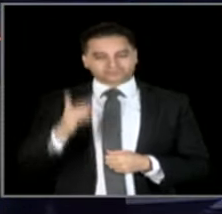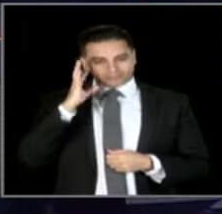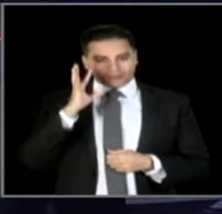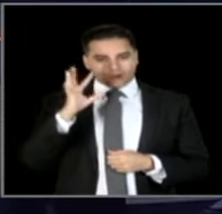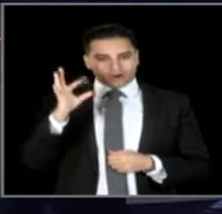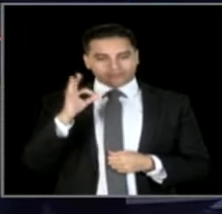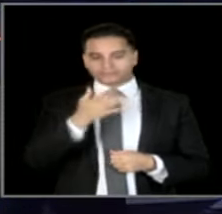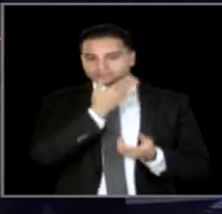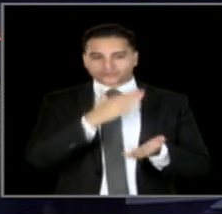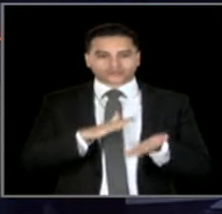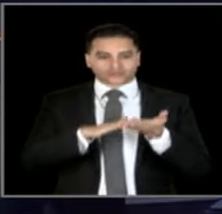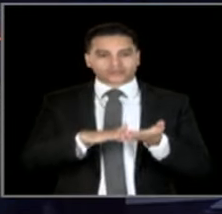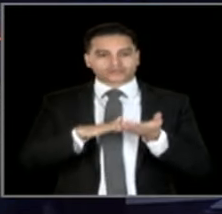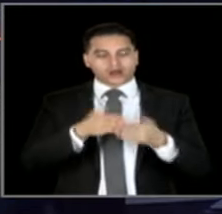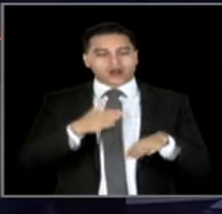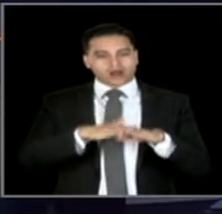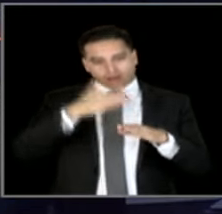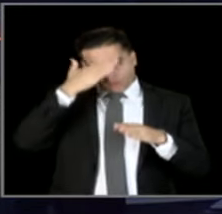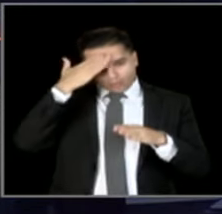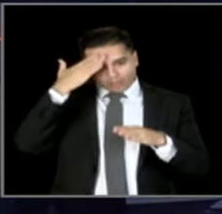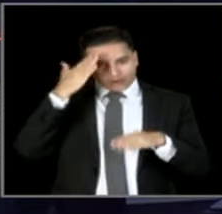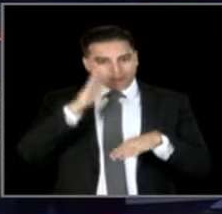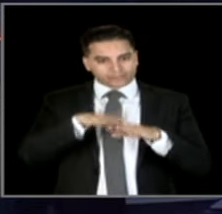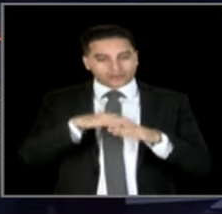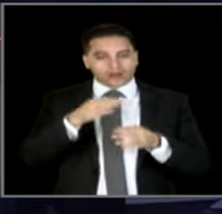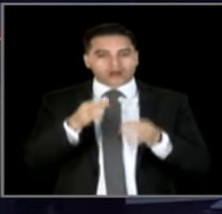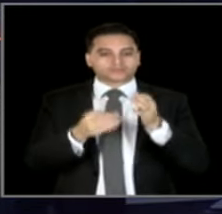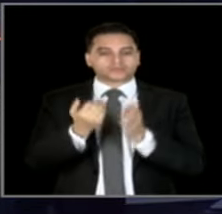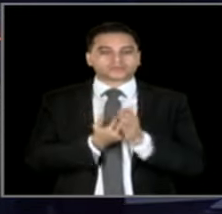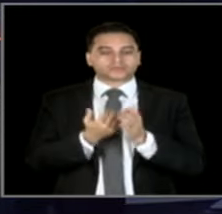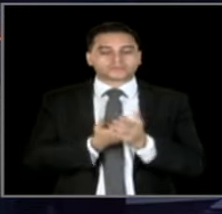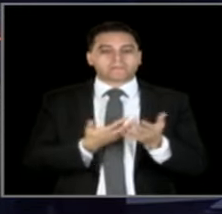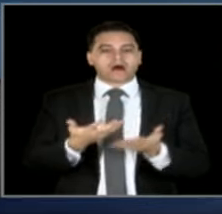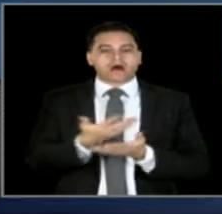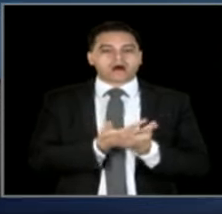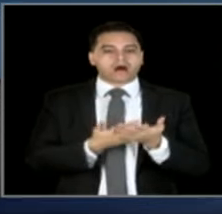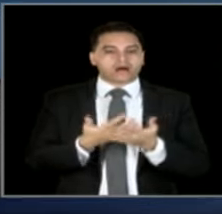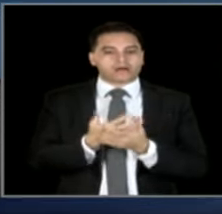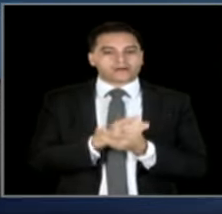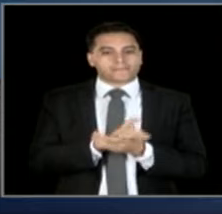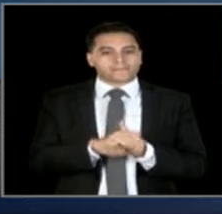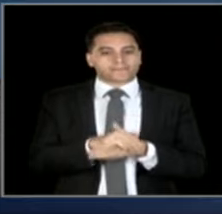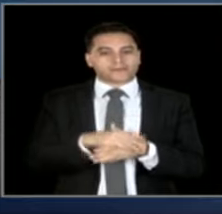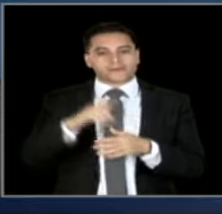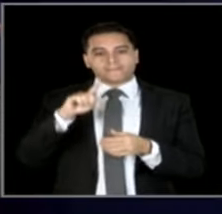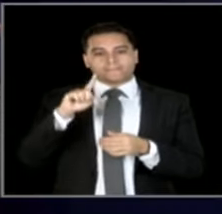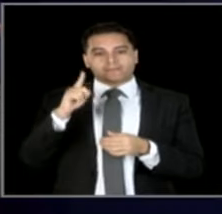استشارات من خلال خبراء في الاستثمار. ممكن تبقى ايه؟